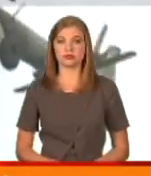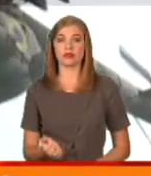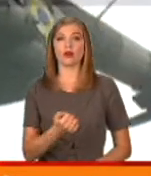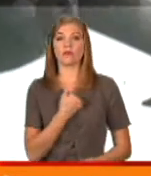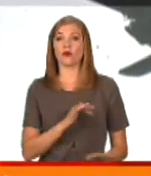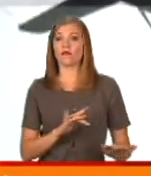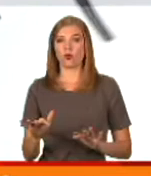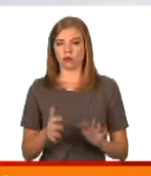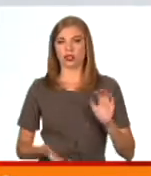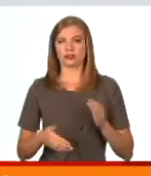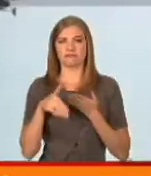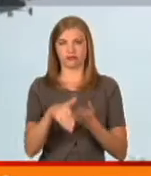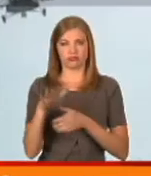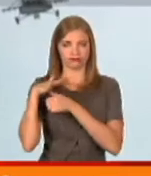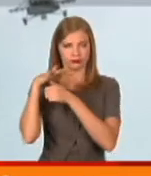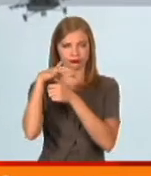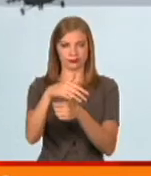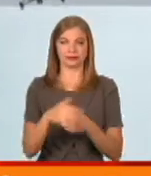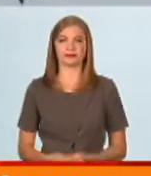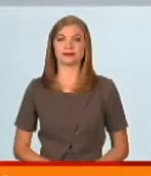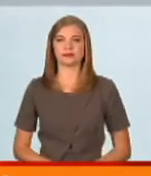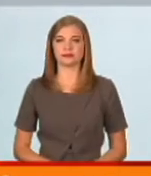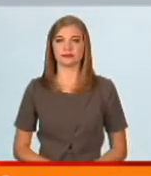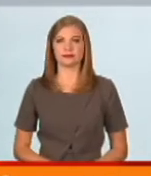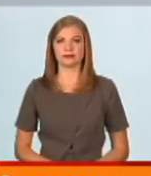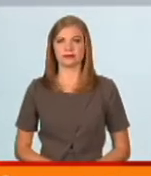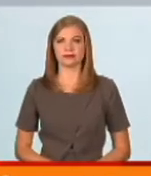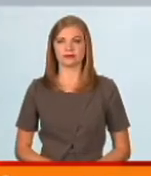Бойову операцію підтримують з неба.